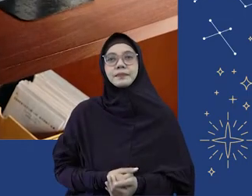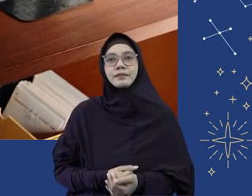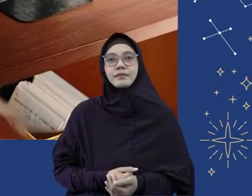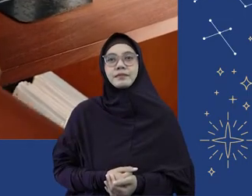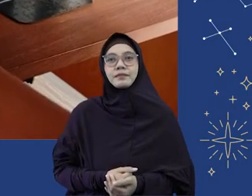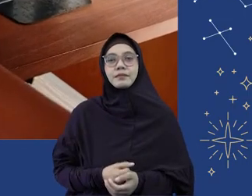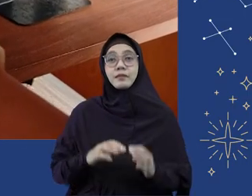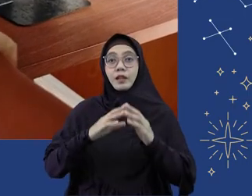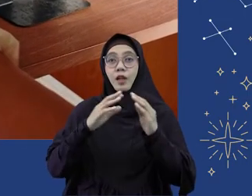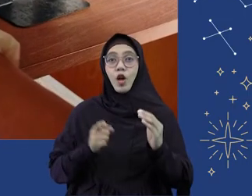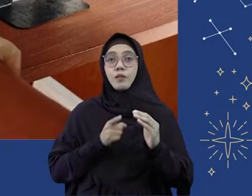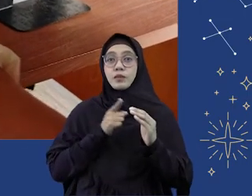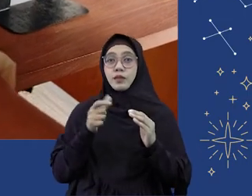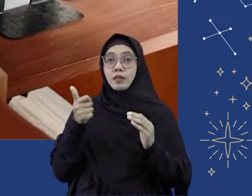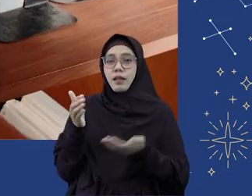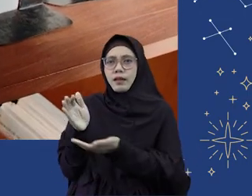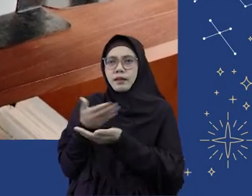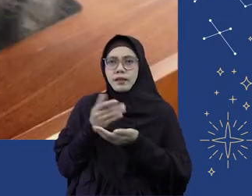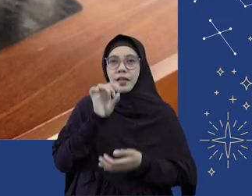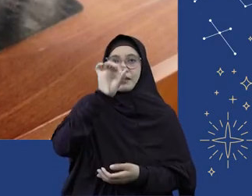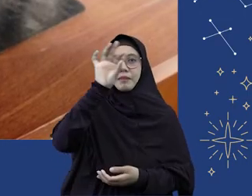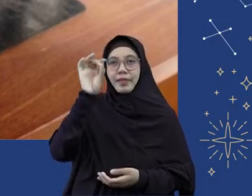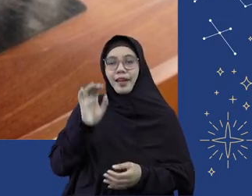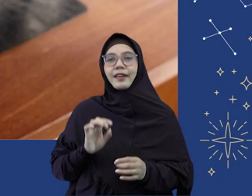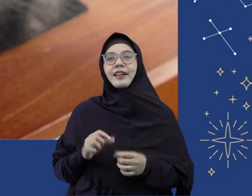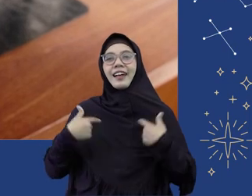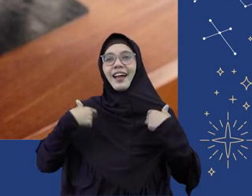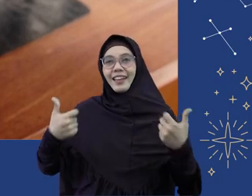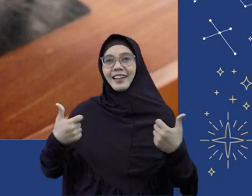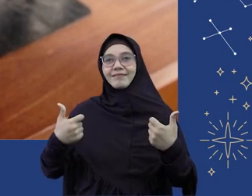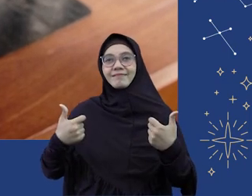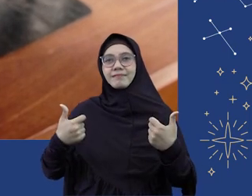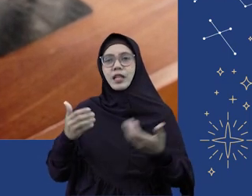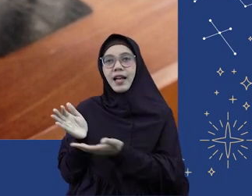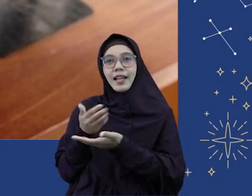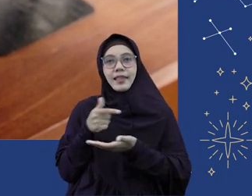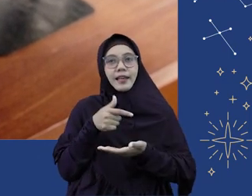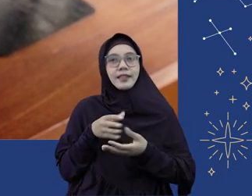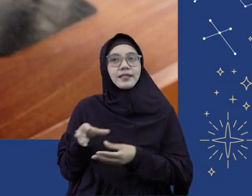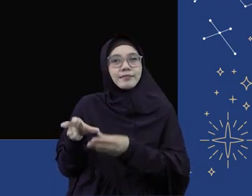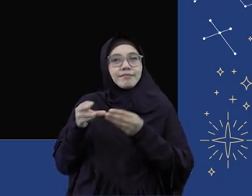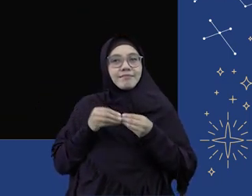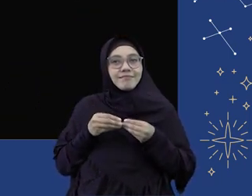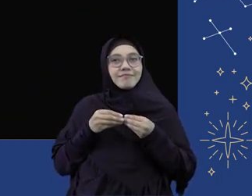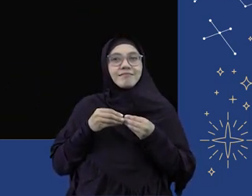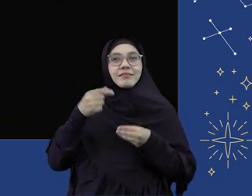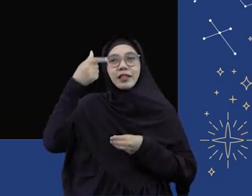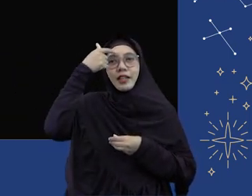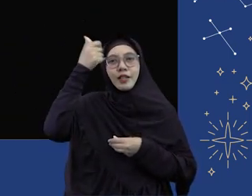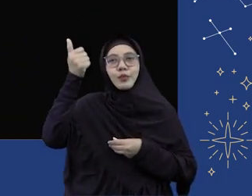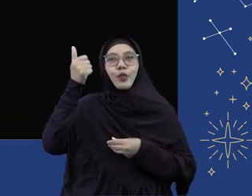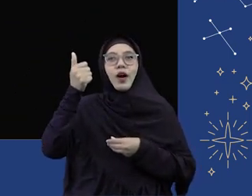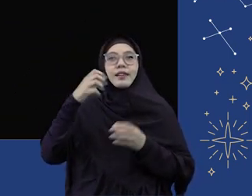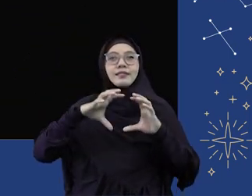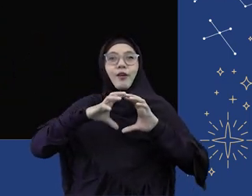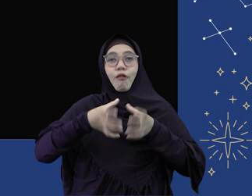observatorium memiliki koleksi data bintang yang sangat kaya data Ini akhirnya tiba di tangan ilmuwan dunia yang kemudian